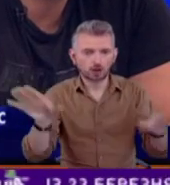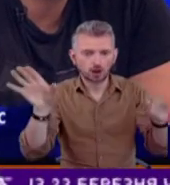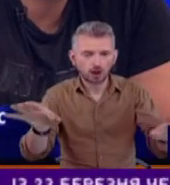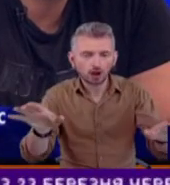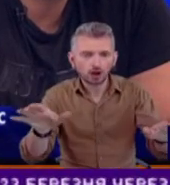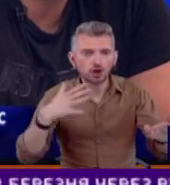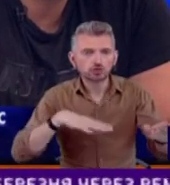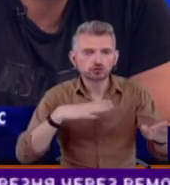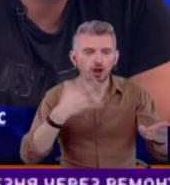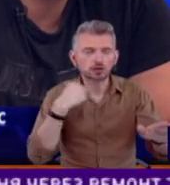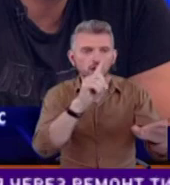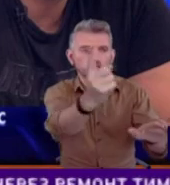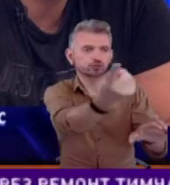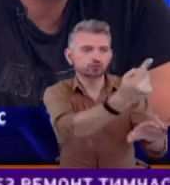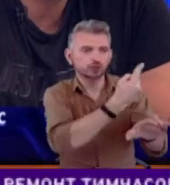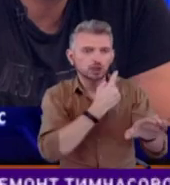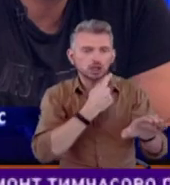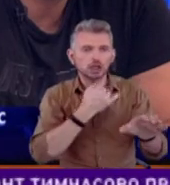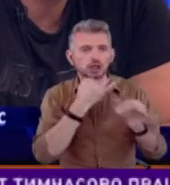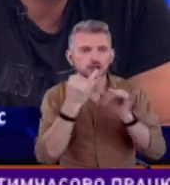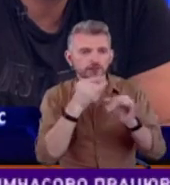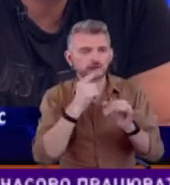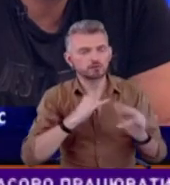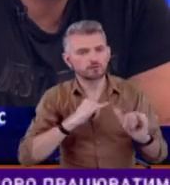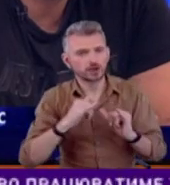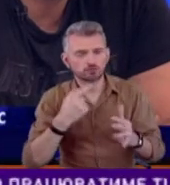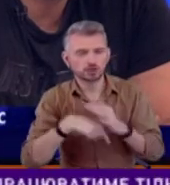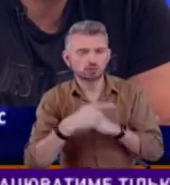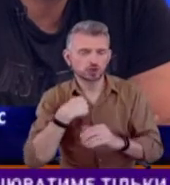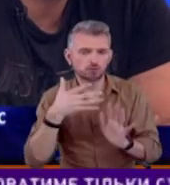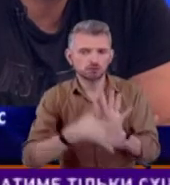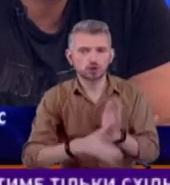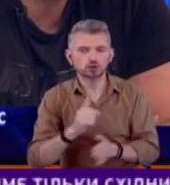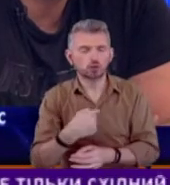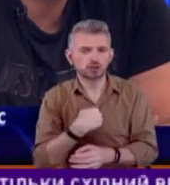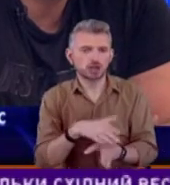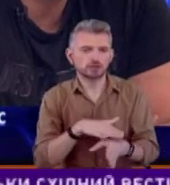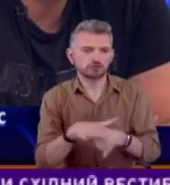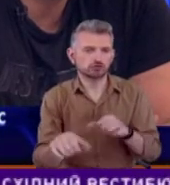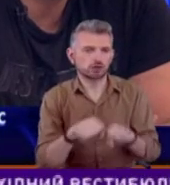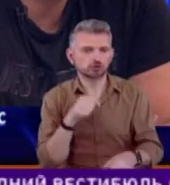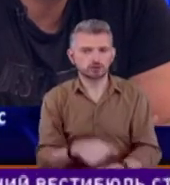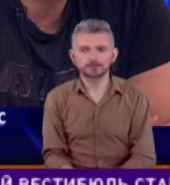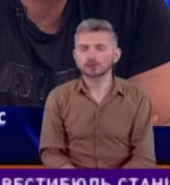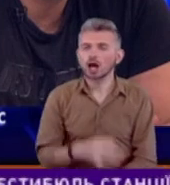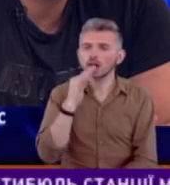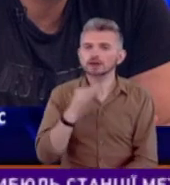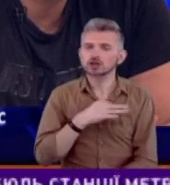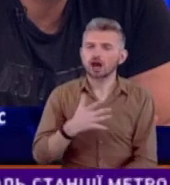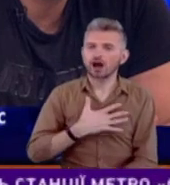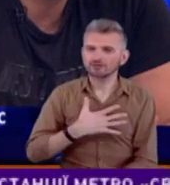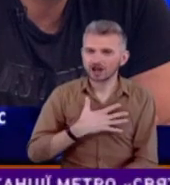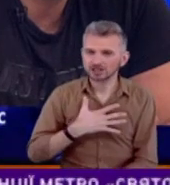ждал, когда он ко мне подойдет, и разговаривал с ним вежливо, потому что я понимал, что я совершил нарушение. Скажите, а в